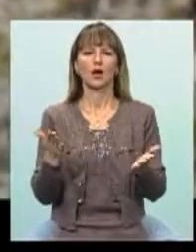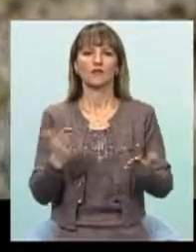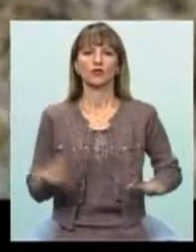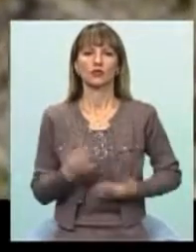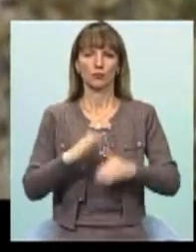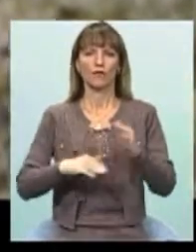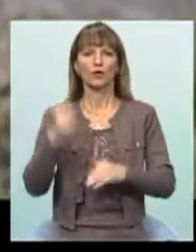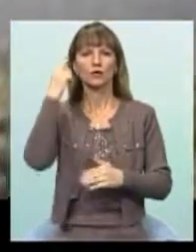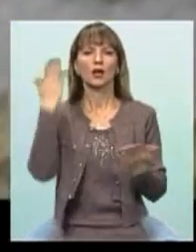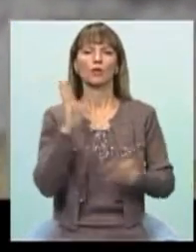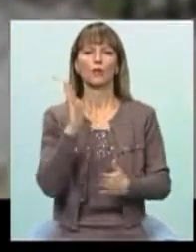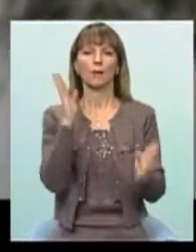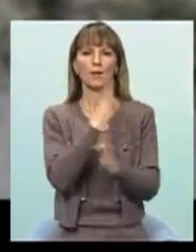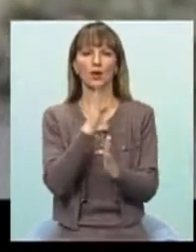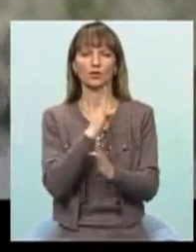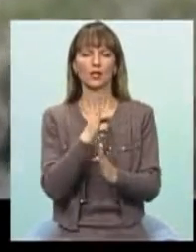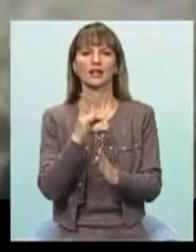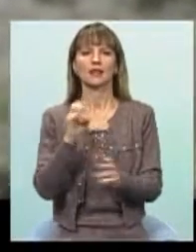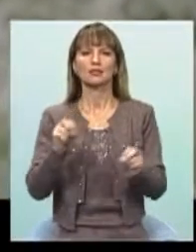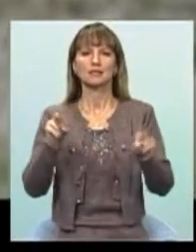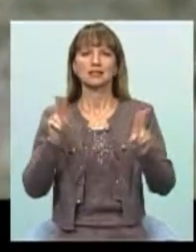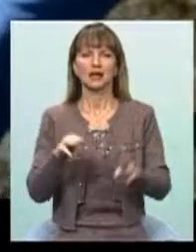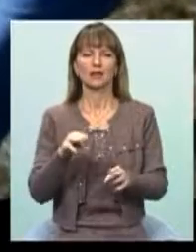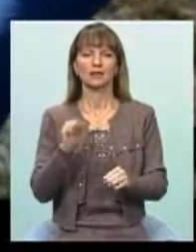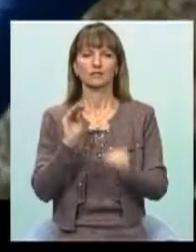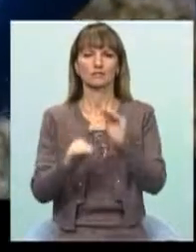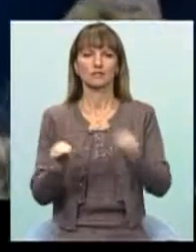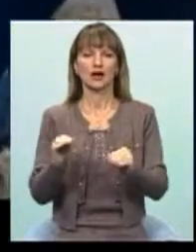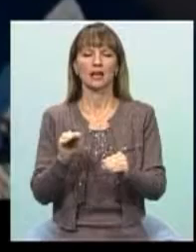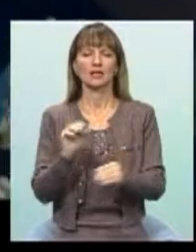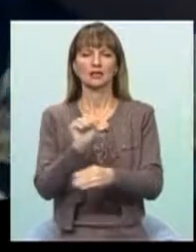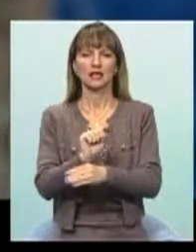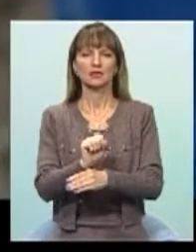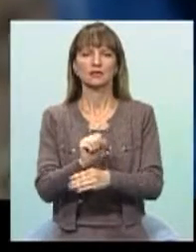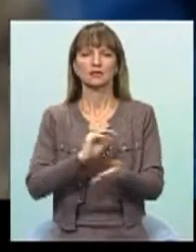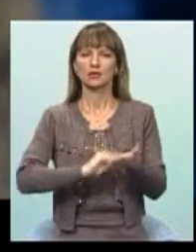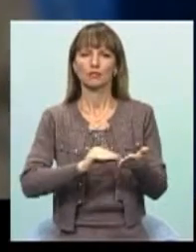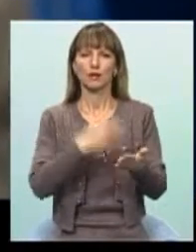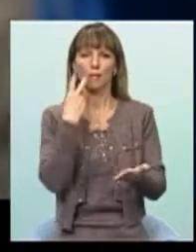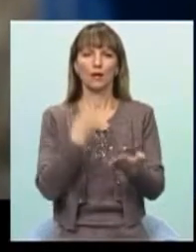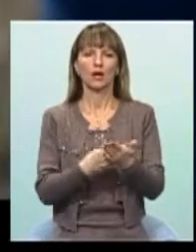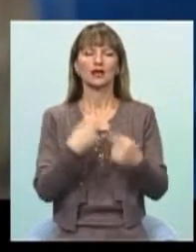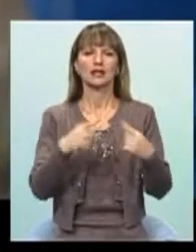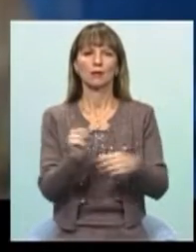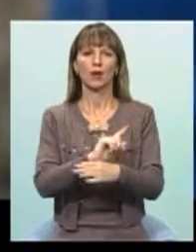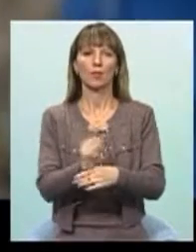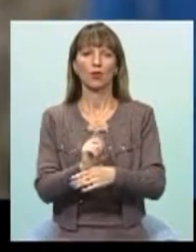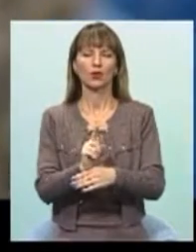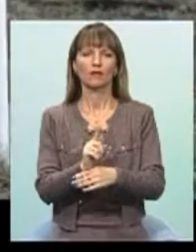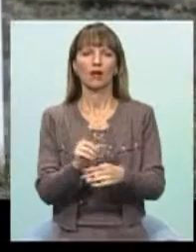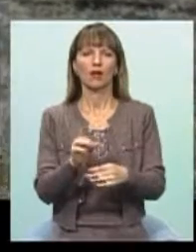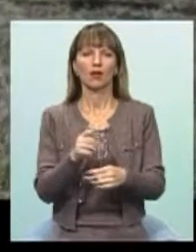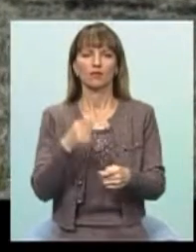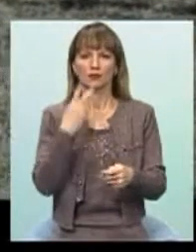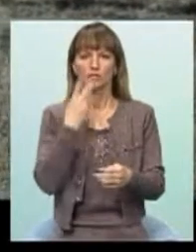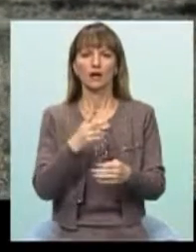фахівці дізнаються, якою буде погода? На спеціальних метеорологічних станціях синоптики записують показники різних приборів, вимірюють рівень